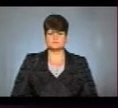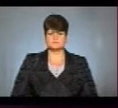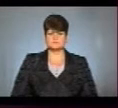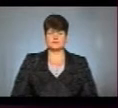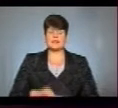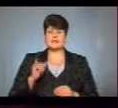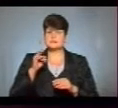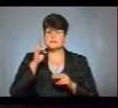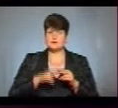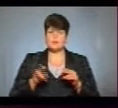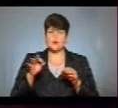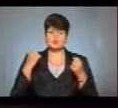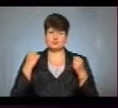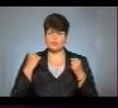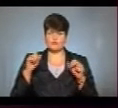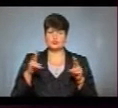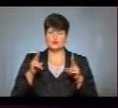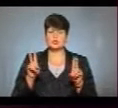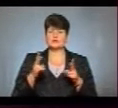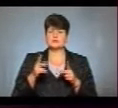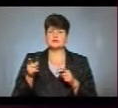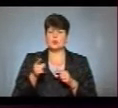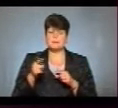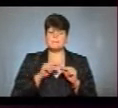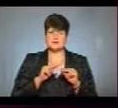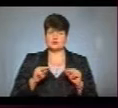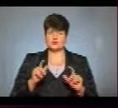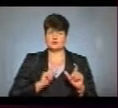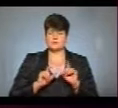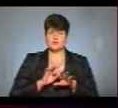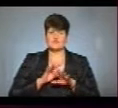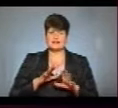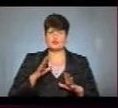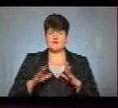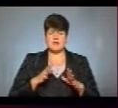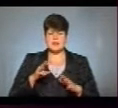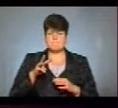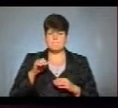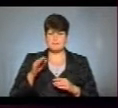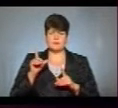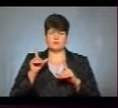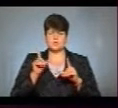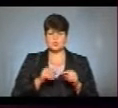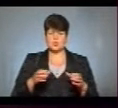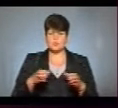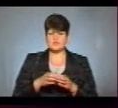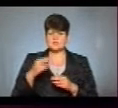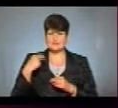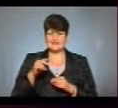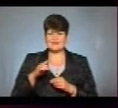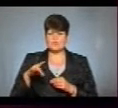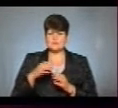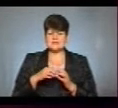І на завершення про спорт. Футбольний клуб «Тернопіль-Педуніверситет» провів тренувальний матч перед поїздкою команди на чемпіонат Європи